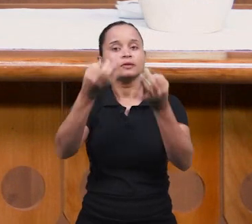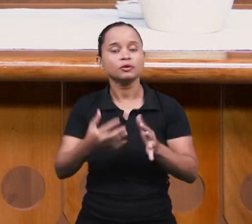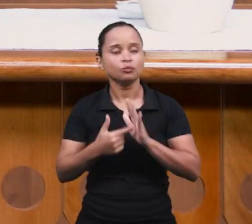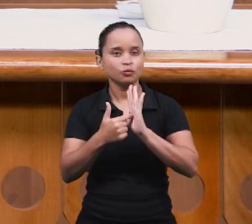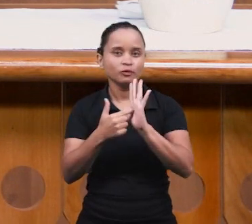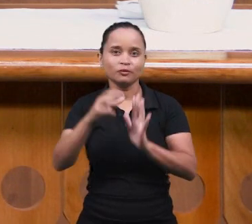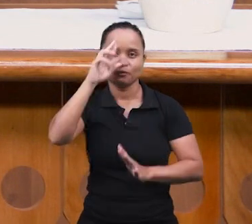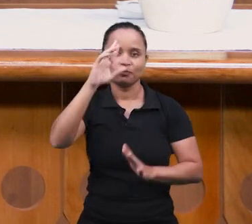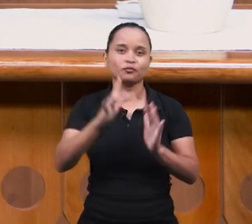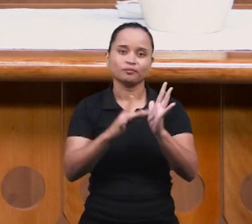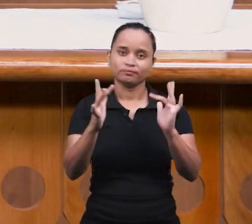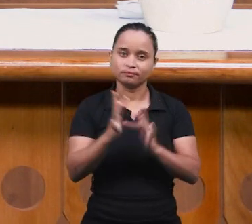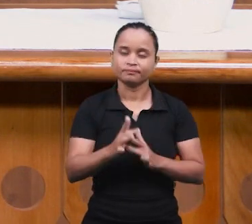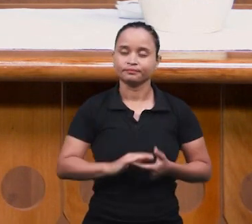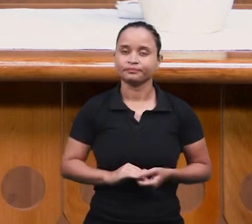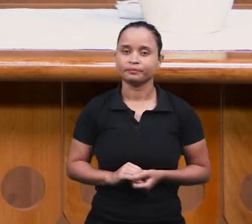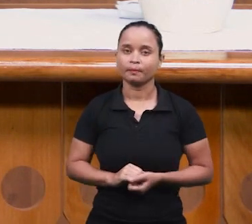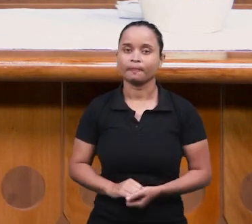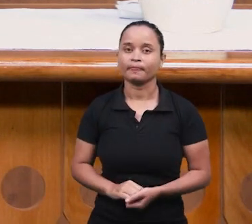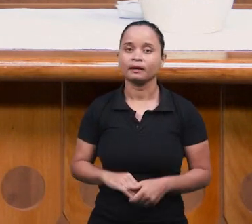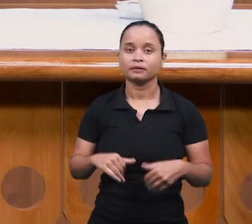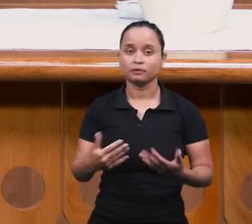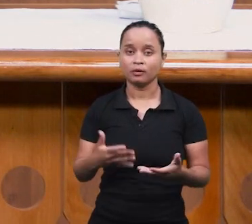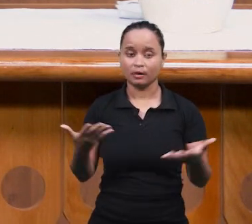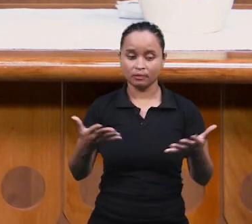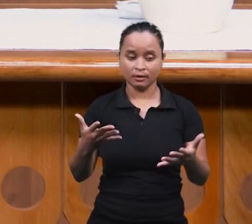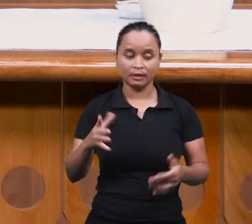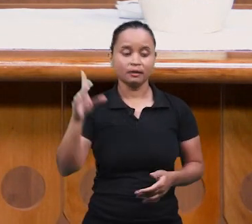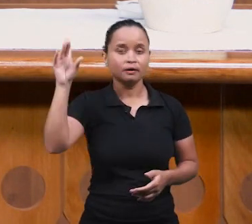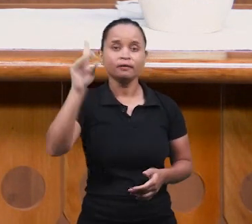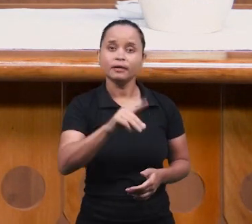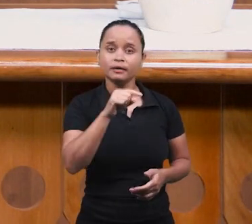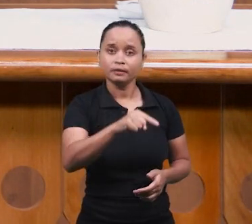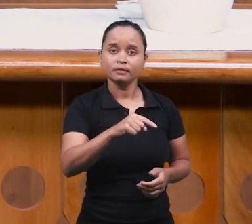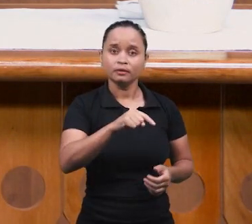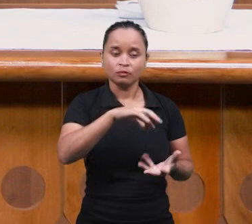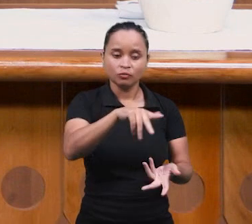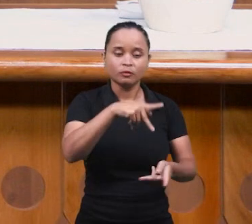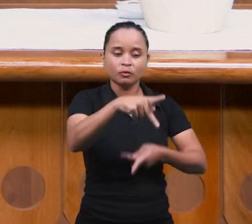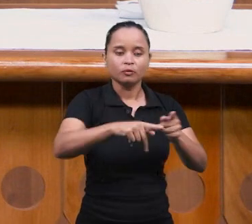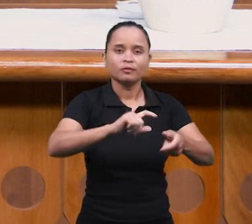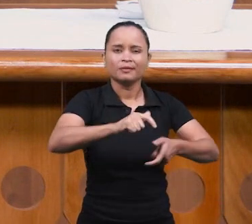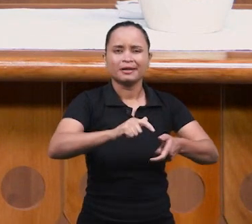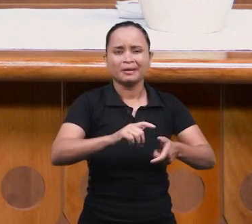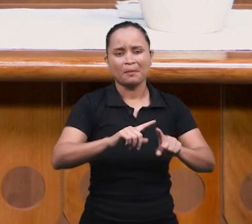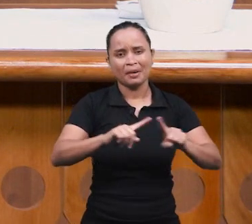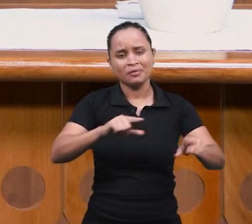Jésus. Tout cela est venu pour le peuple d'Israël, mais Israël l'a rejeté.